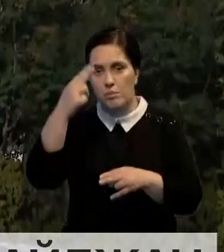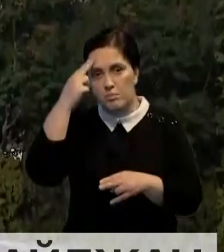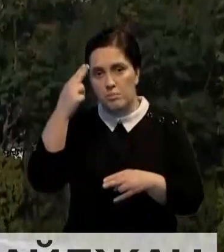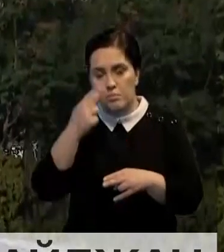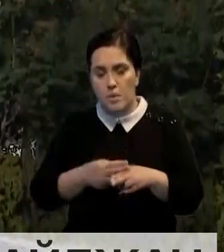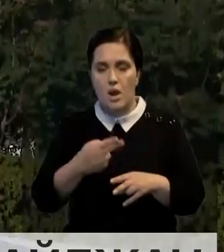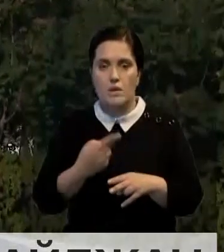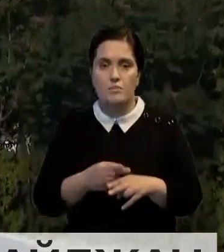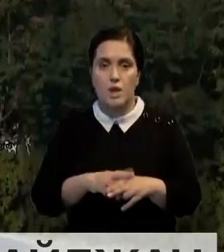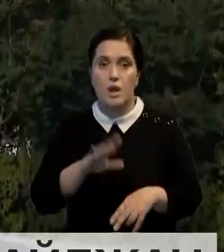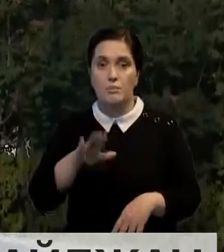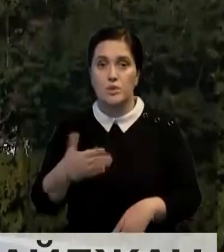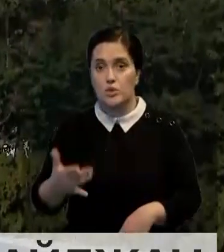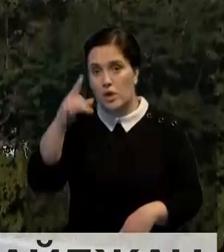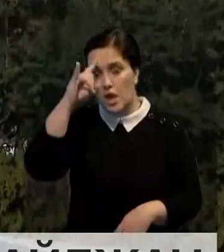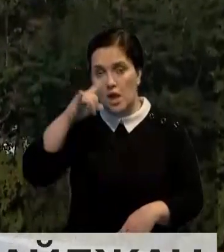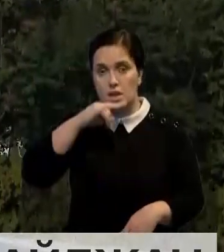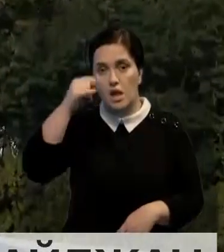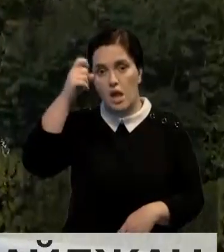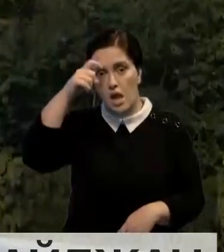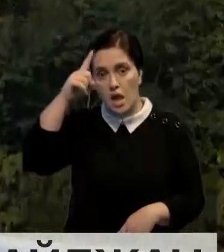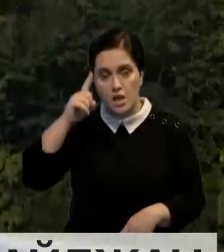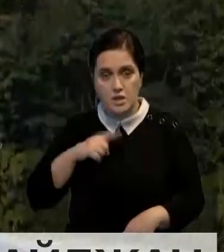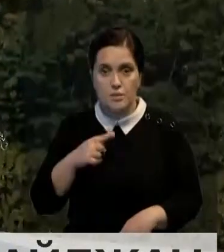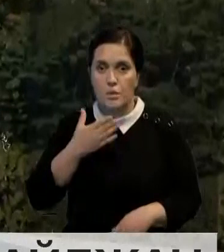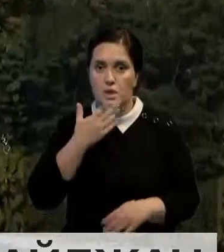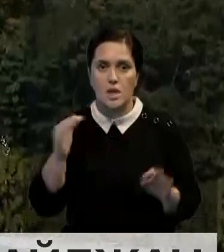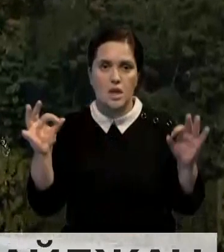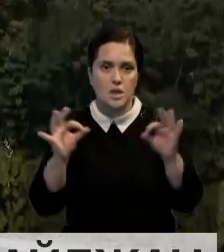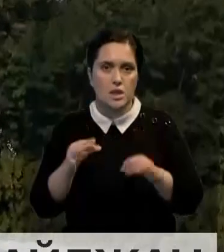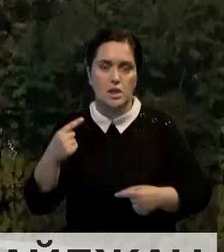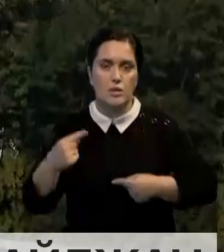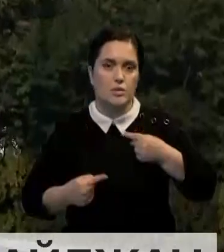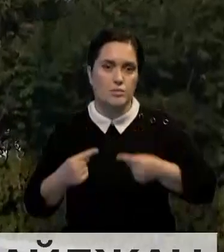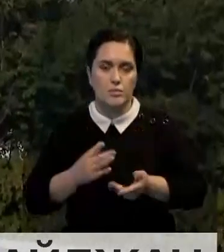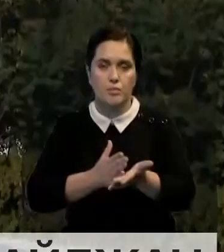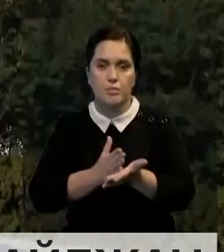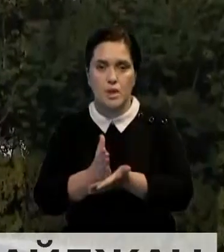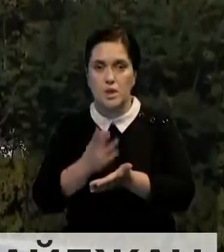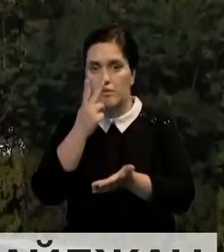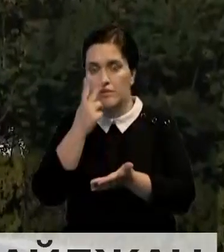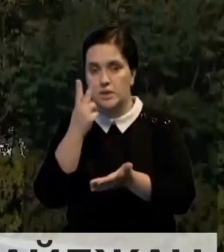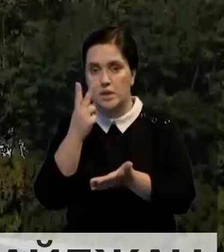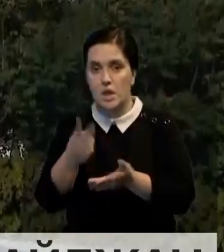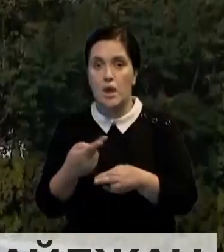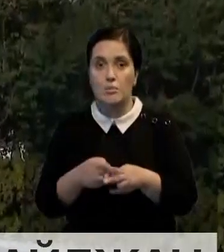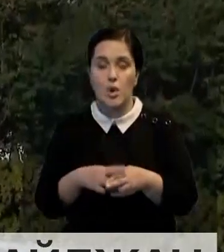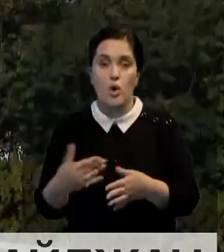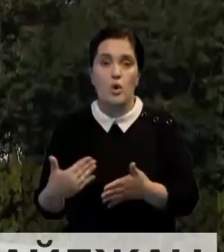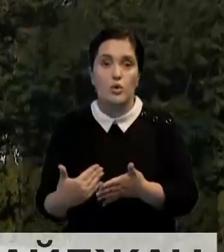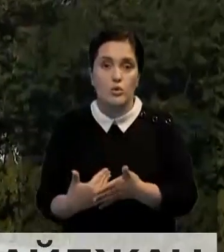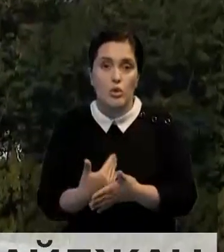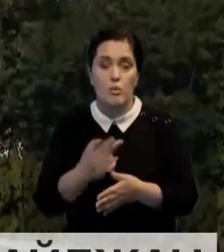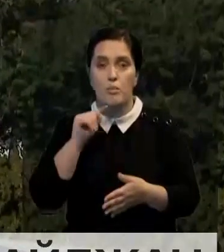испытанное временем, между Казахстаном и Азербайджаном сегодня нет никаких противоречий в политических взглядах. А новые горизонты в